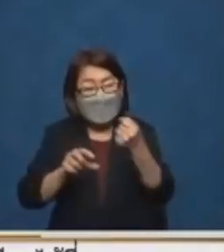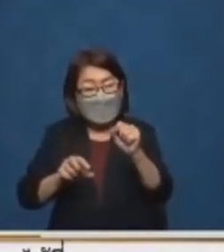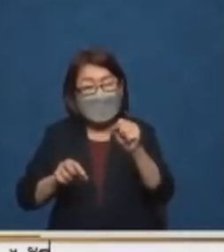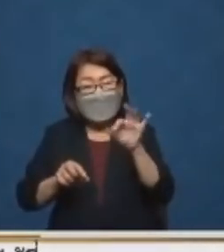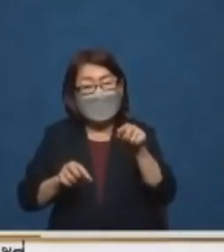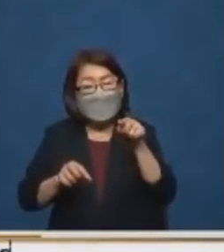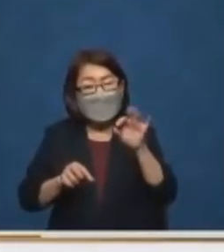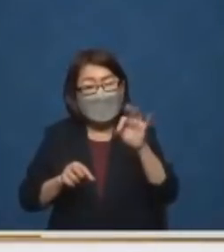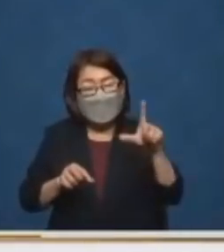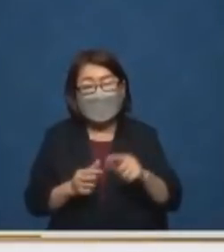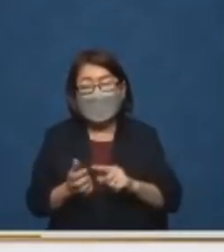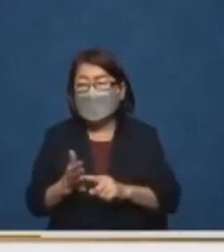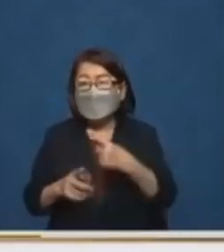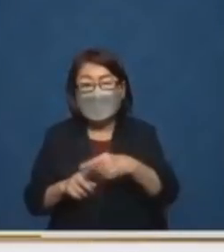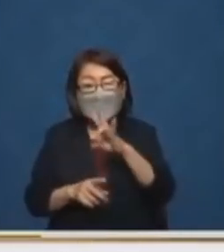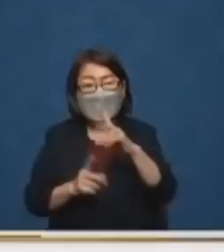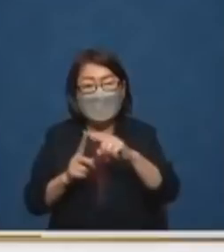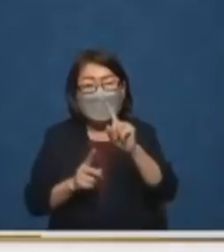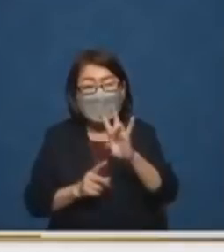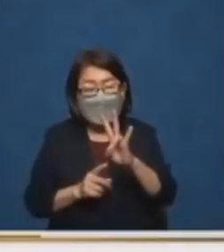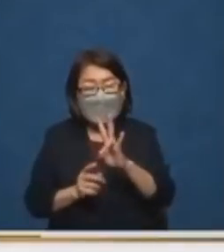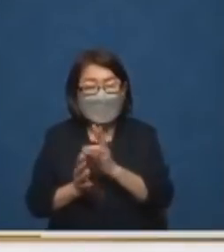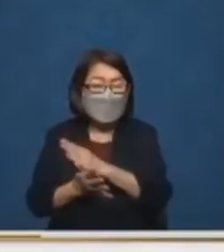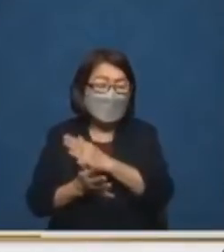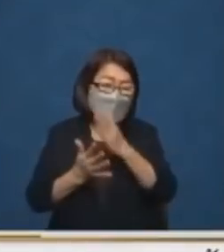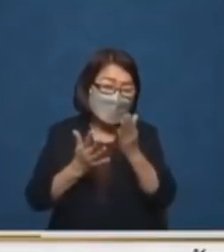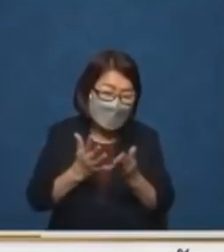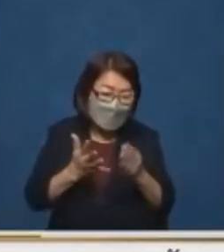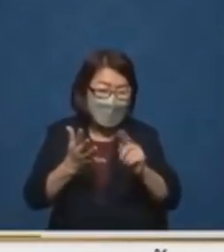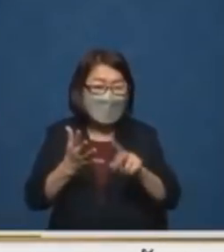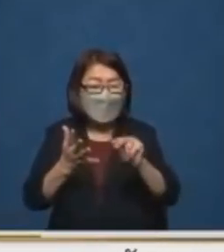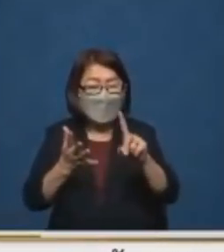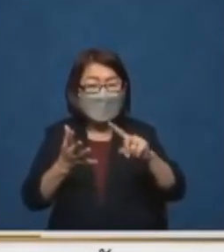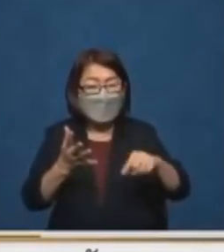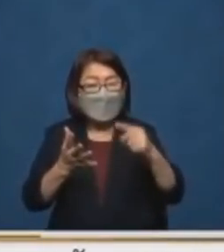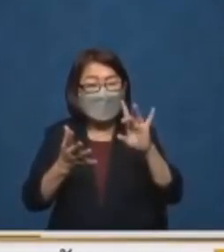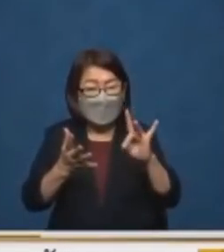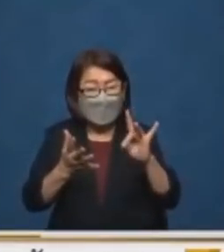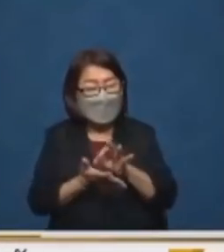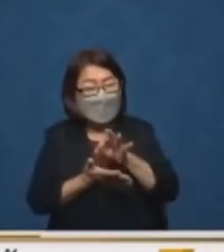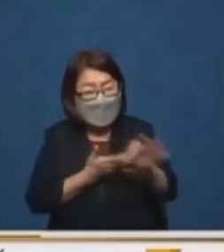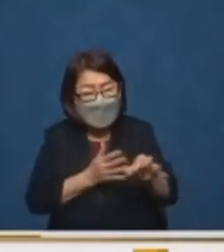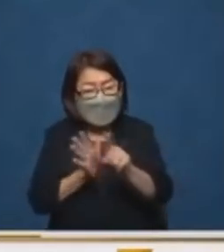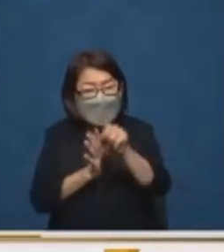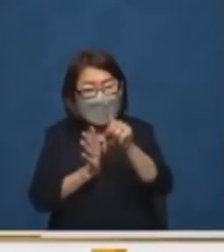ที่ 7 กระดกราคมจนถวนที่ 31 กระดกสงหาคมมีการจัดซือ 3 ครั้ง